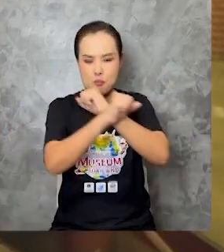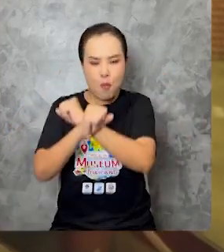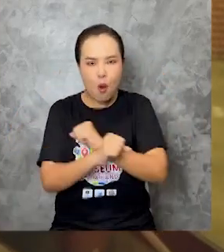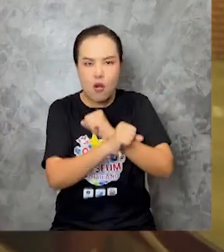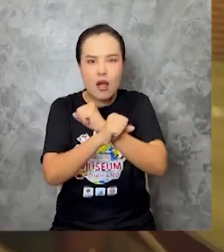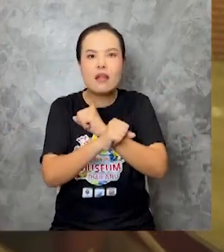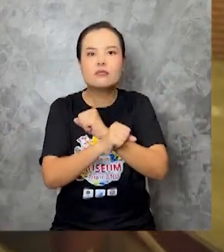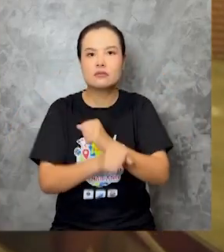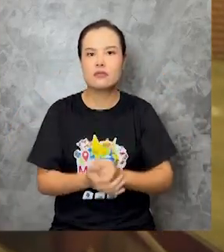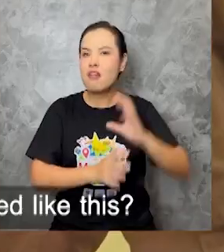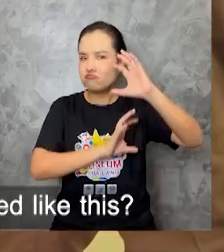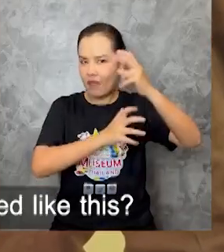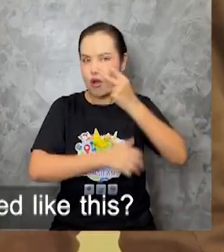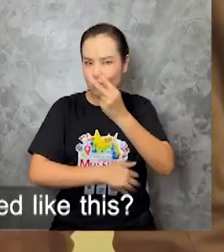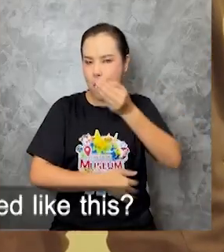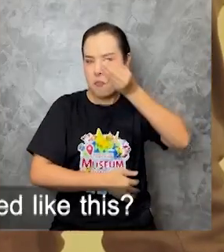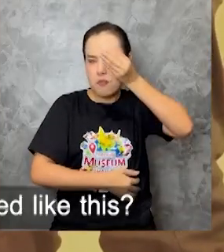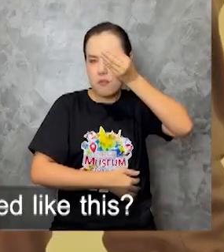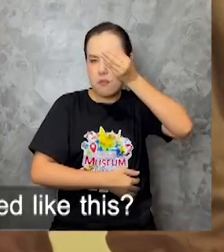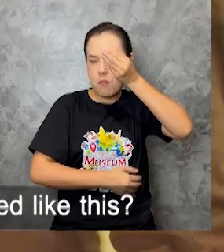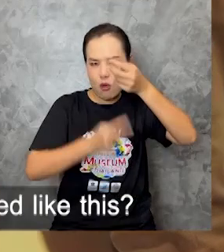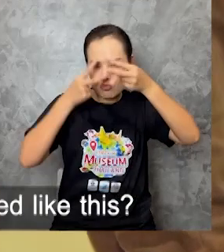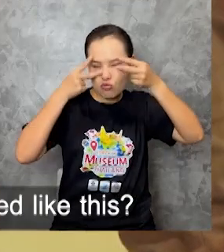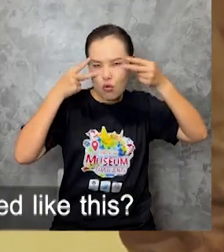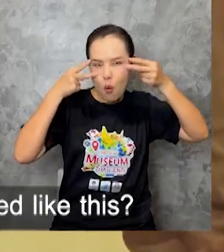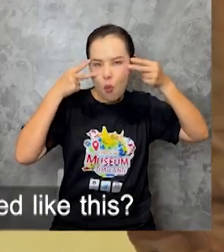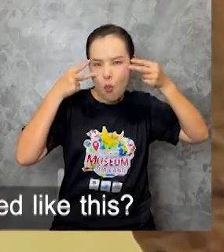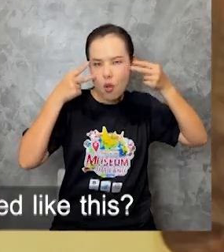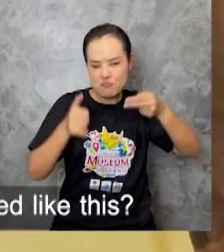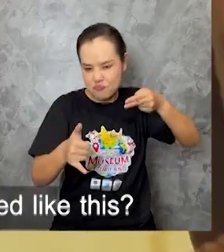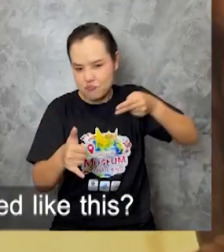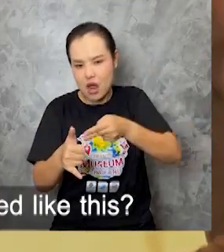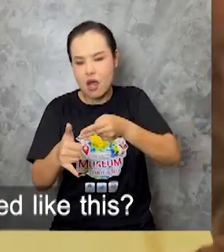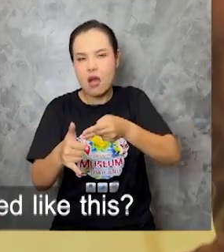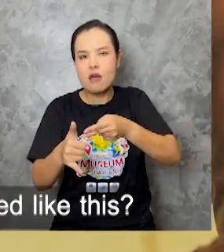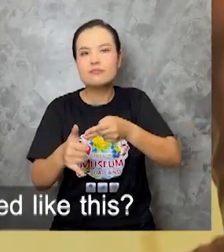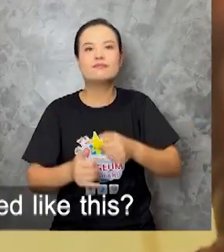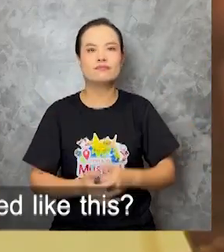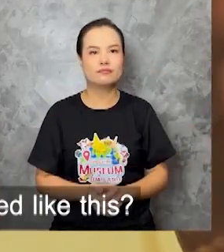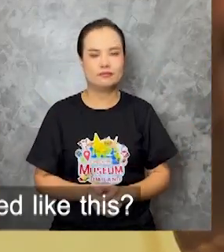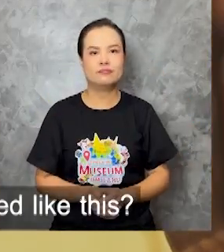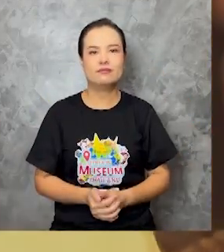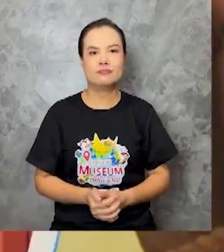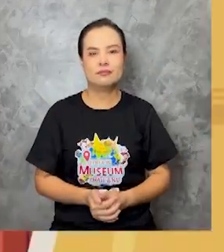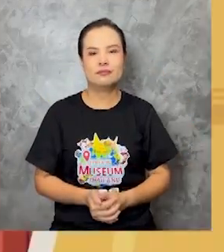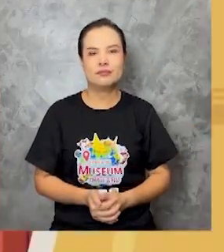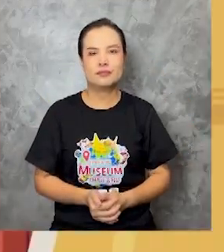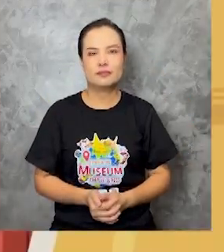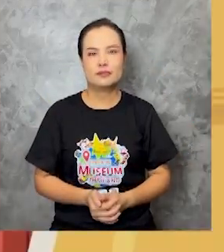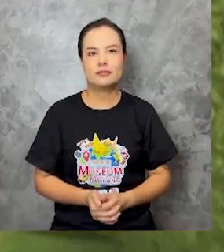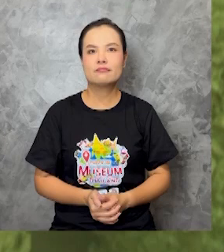ปืนใหญ่ไว้ที่ป้องกันตัวเอง เราเคยดูแม่ Pirate of the Caribbean โจรสลัดปิดตาเดียว